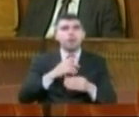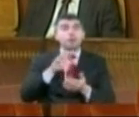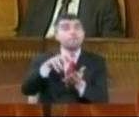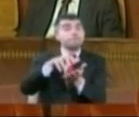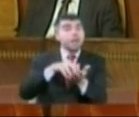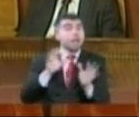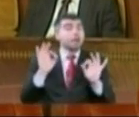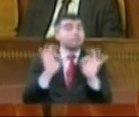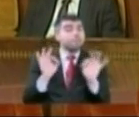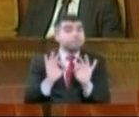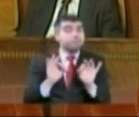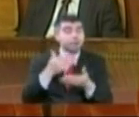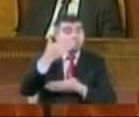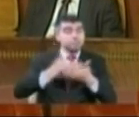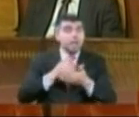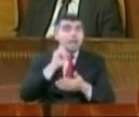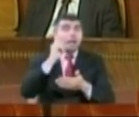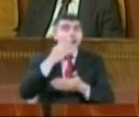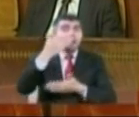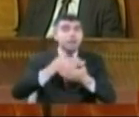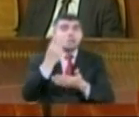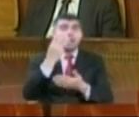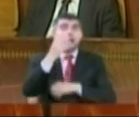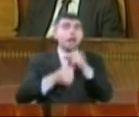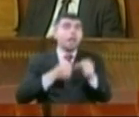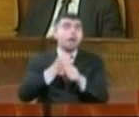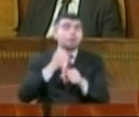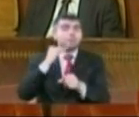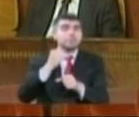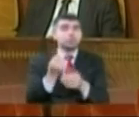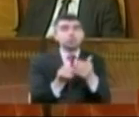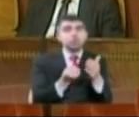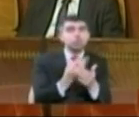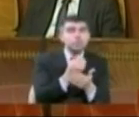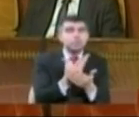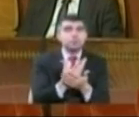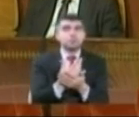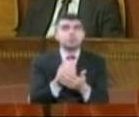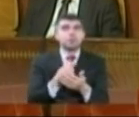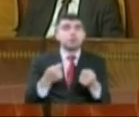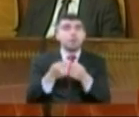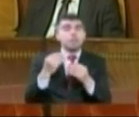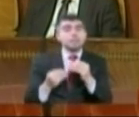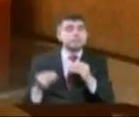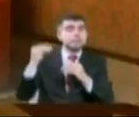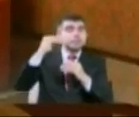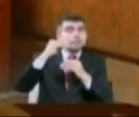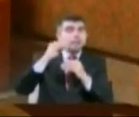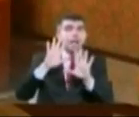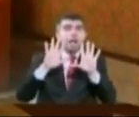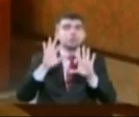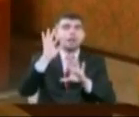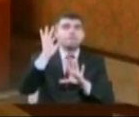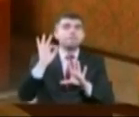وكراؤها بعقد مدته 3 سنوات. تجدد شريطة زيادة 10%